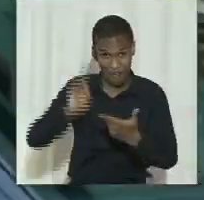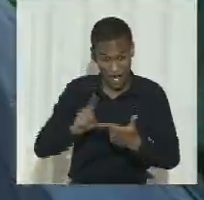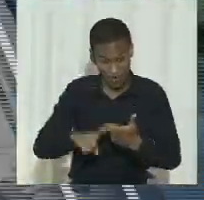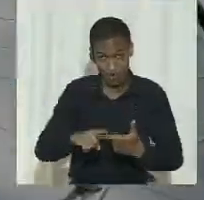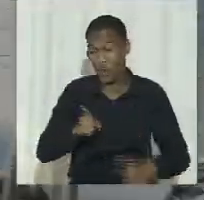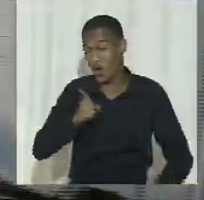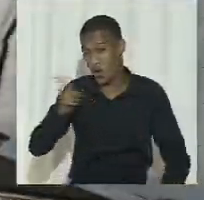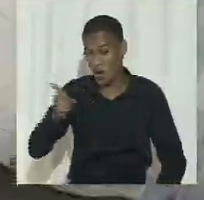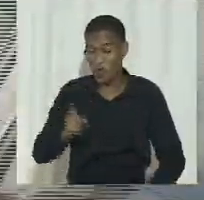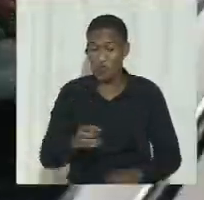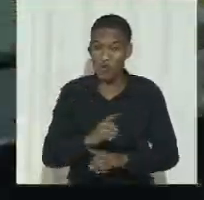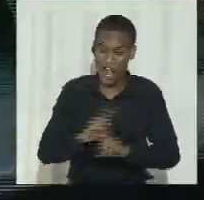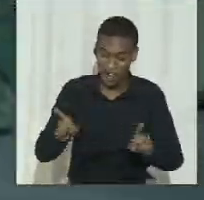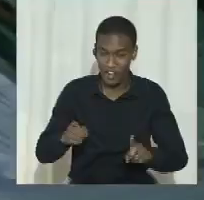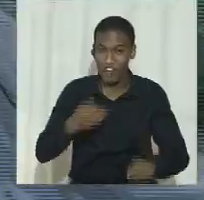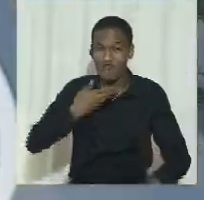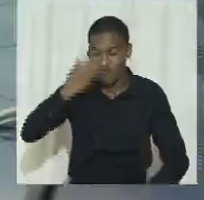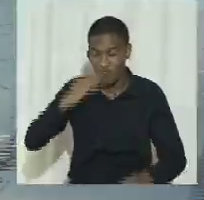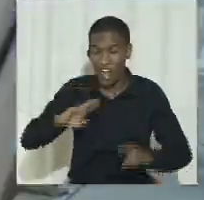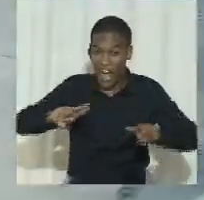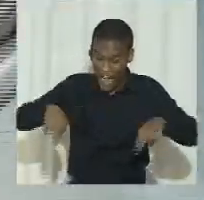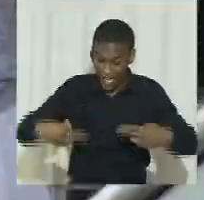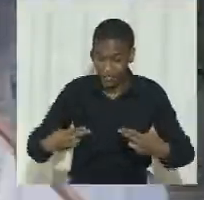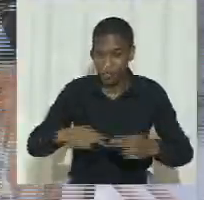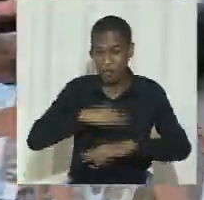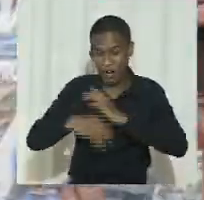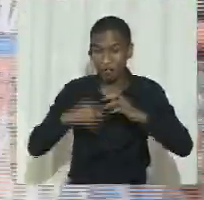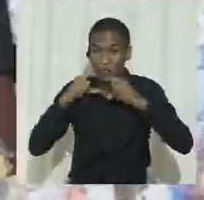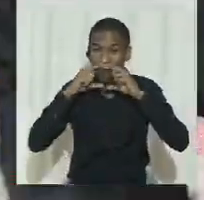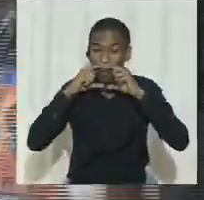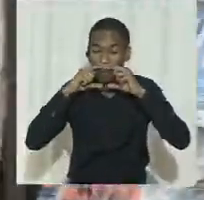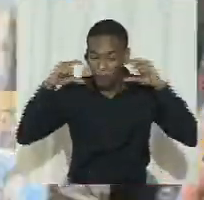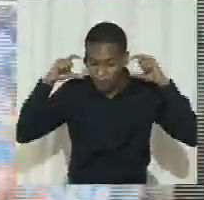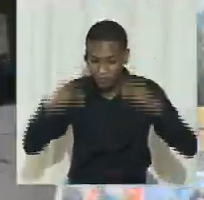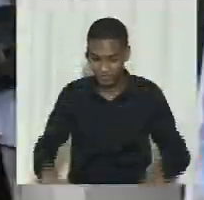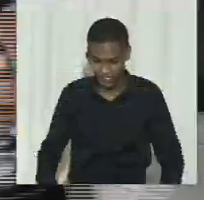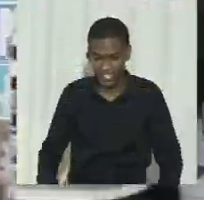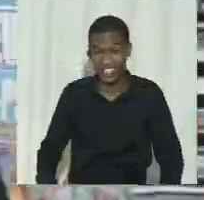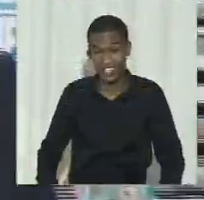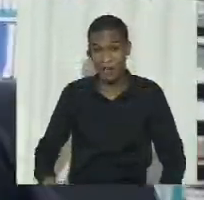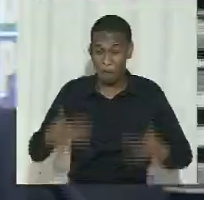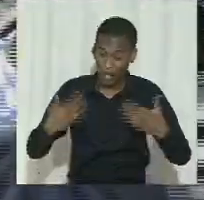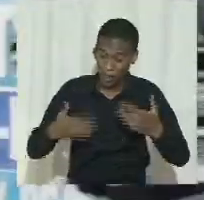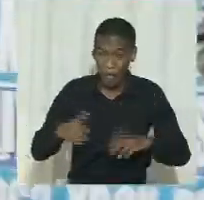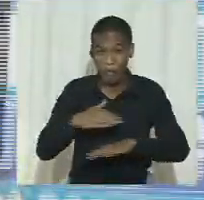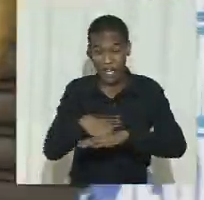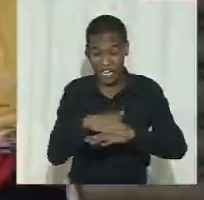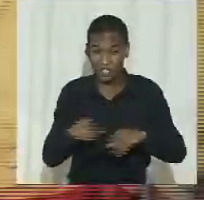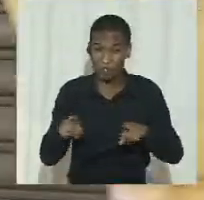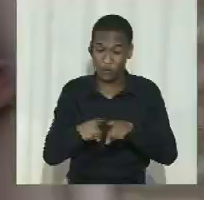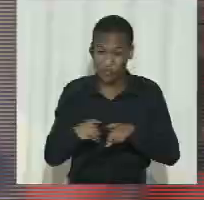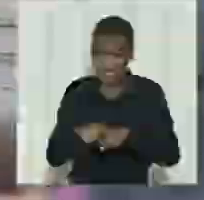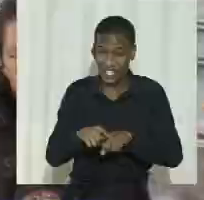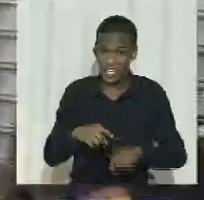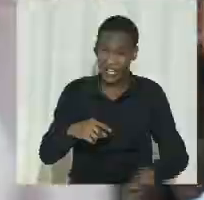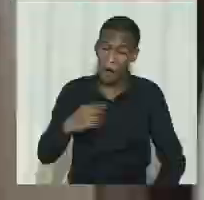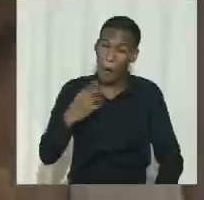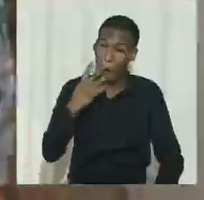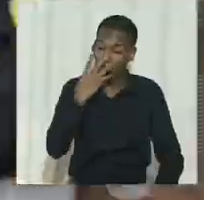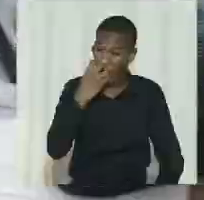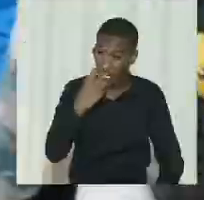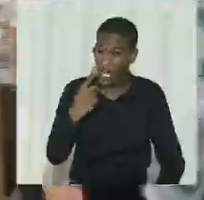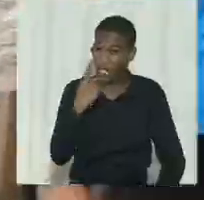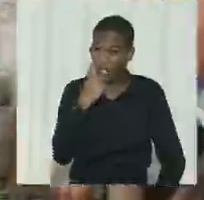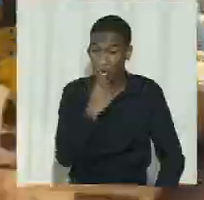kasobosy satria maro ny malagasy no misy kambon'orona tsentsina io orona io dia mampidina an'iny ny